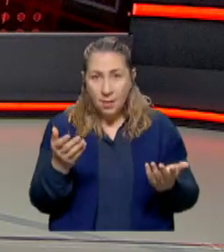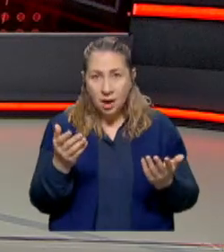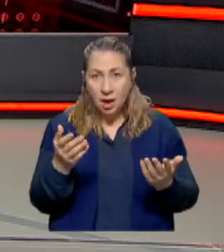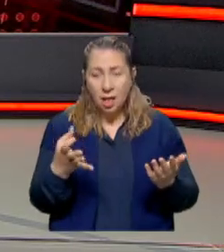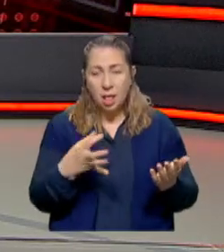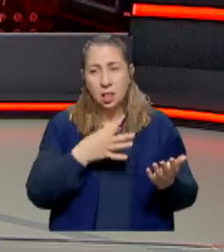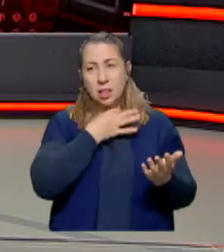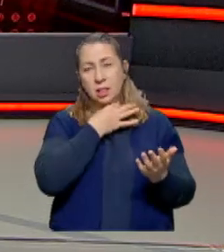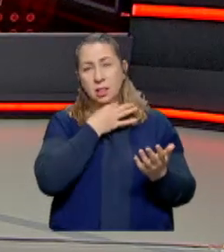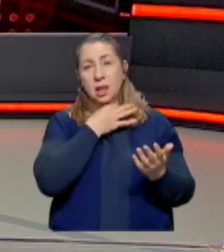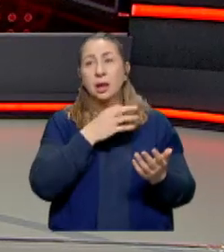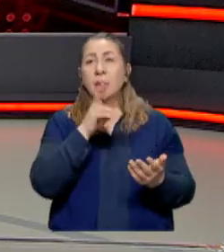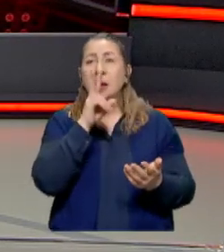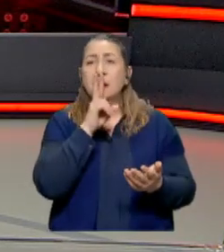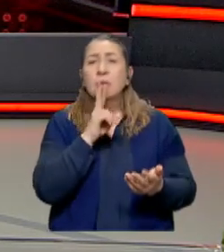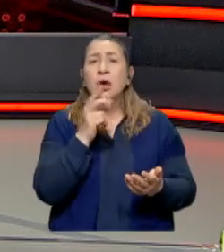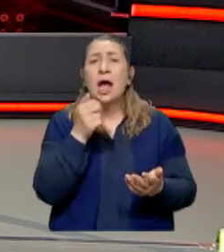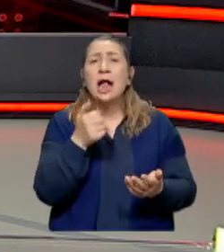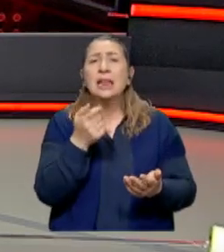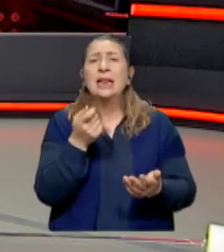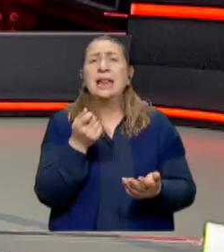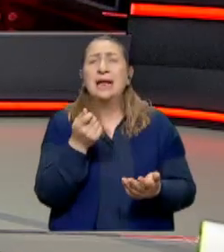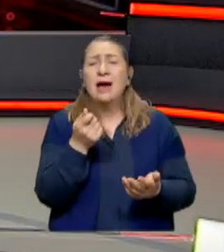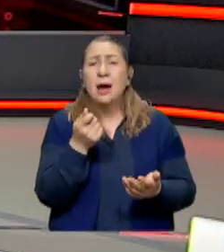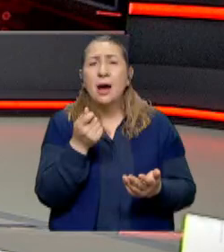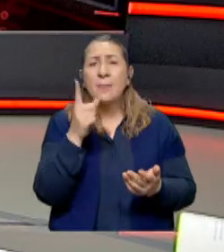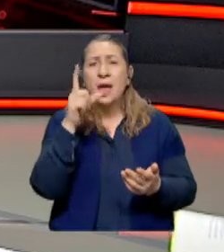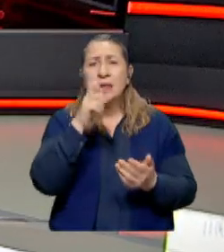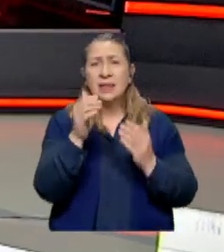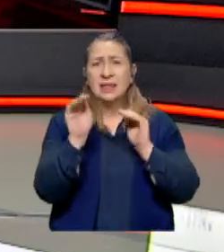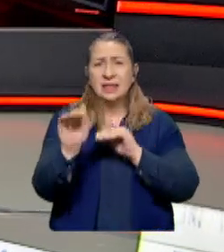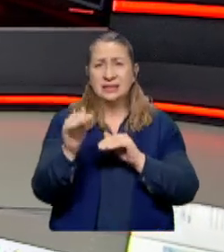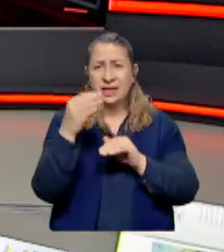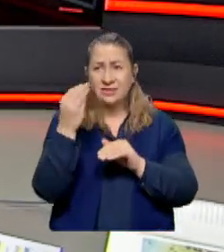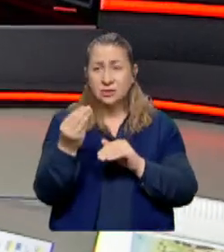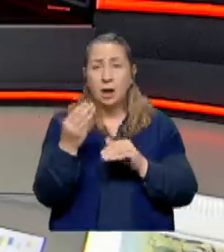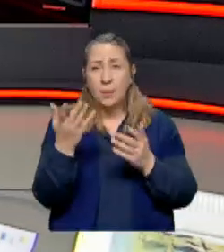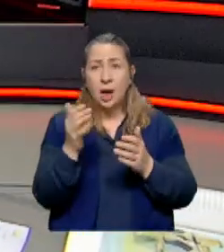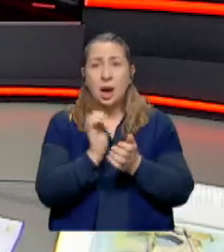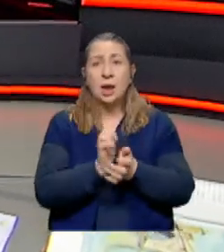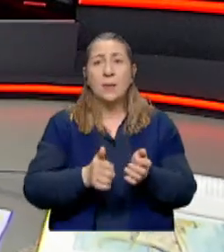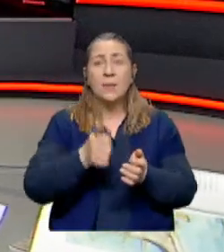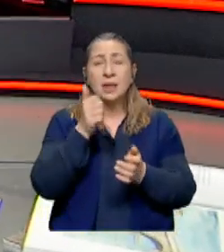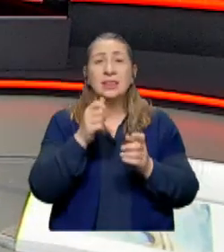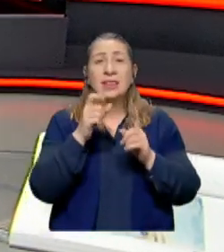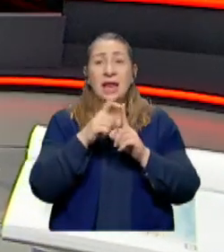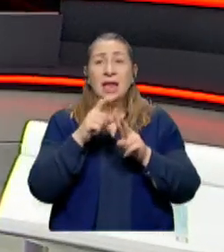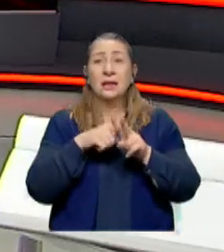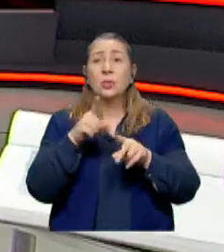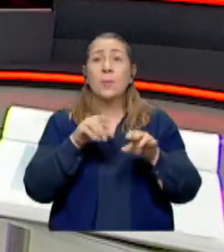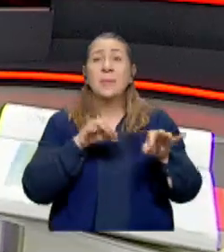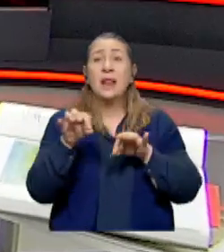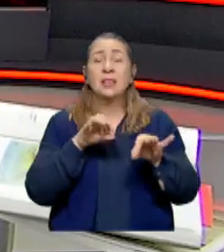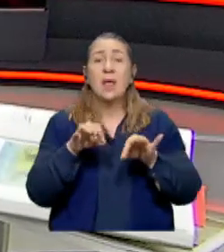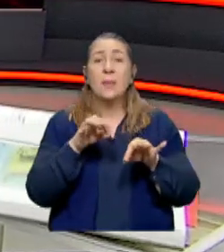çıkmaza girdi. 206 lira tutarında aylık bir destek söz konusu. Ama Aile Bakanı Derya Yanık bunun